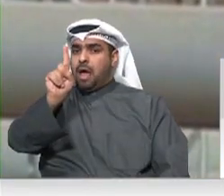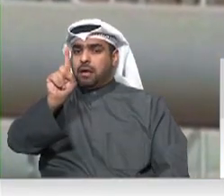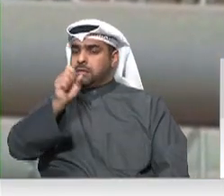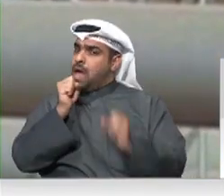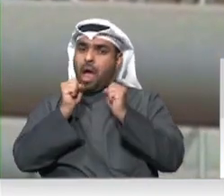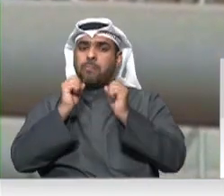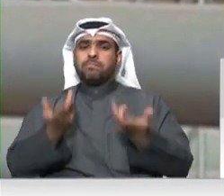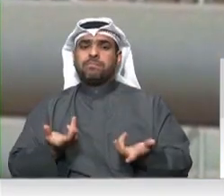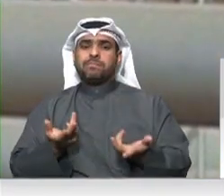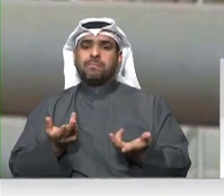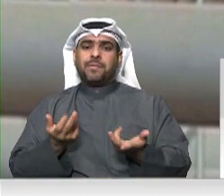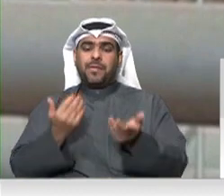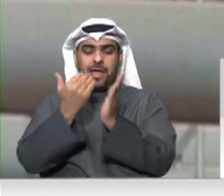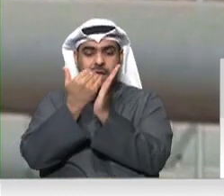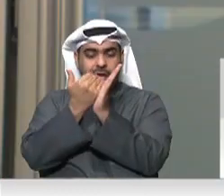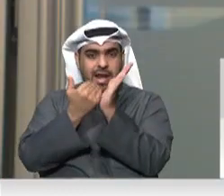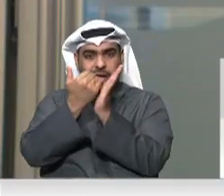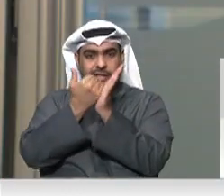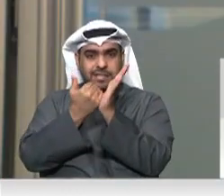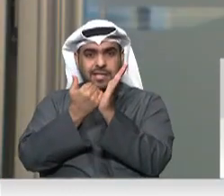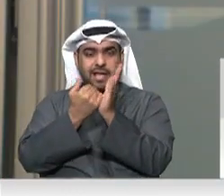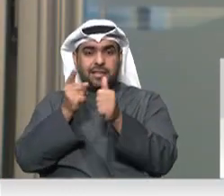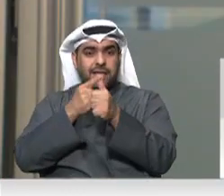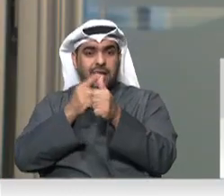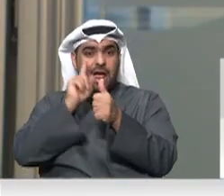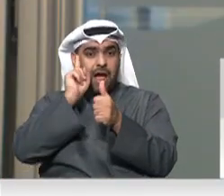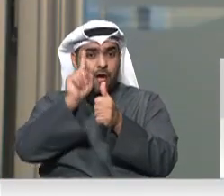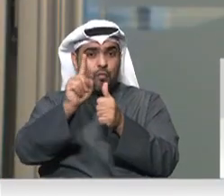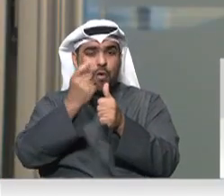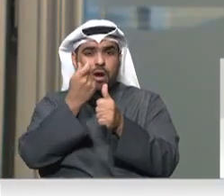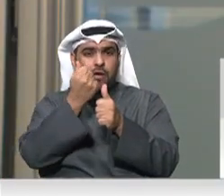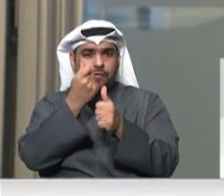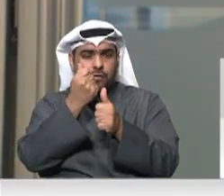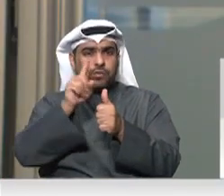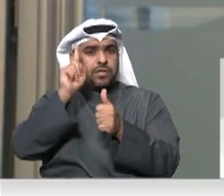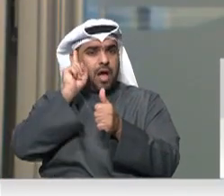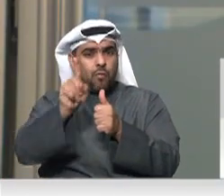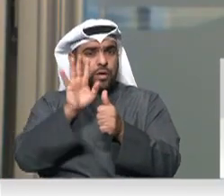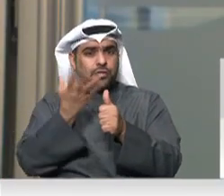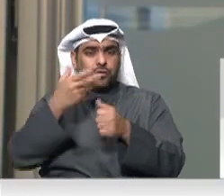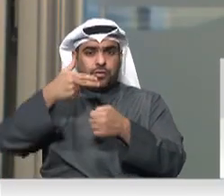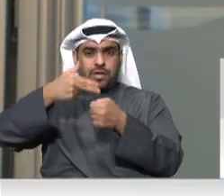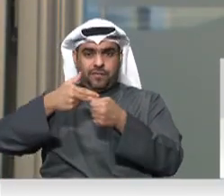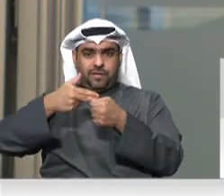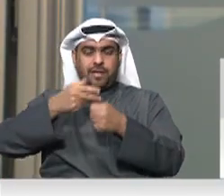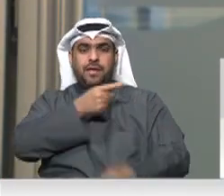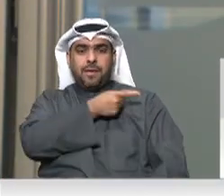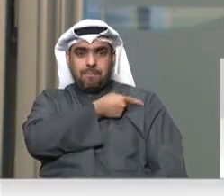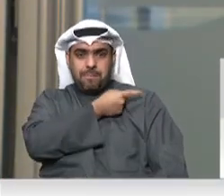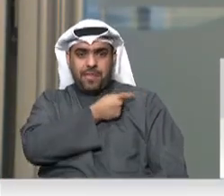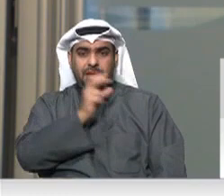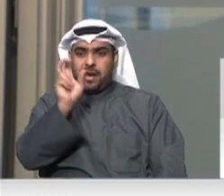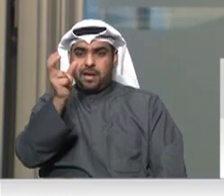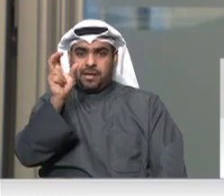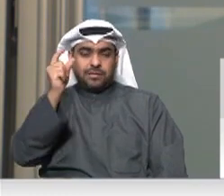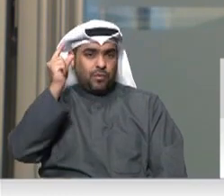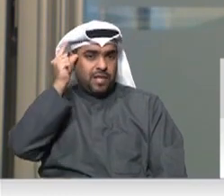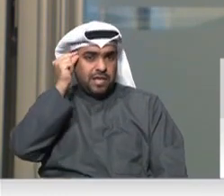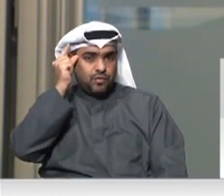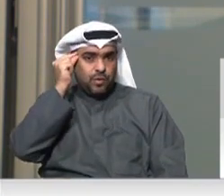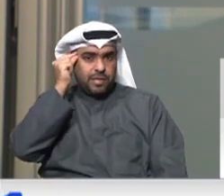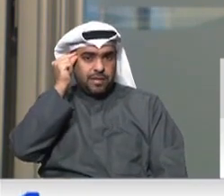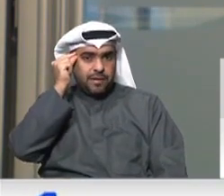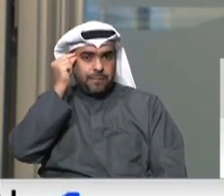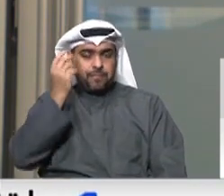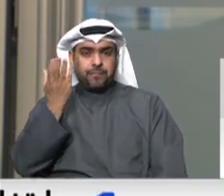السرعه يعني اضرب لكمثل مثلا الفحم هو ركن ركين